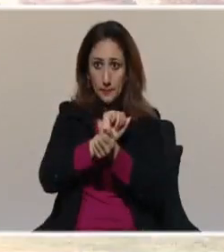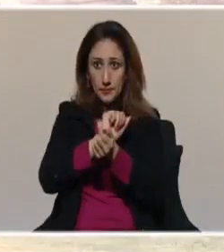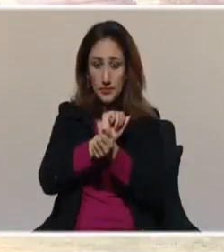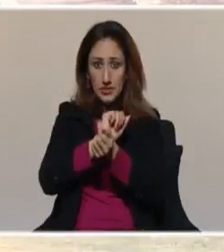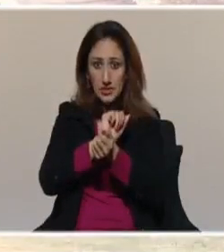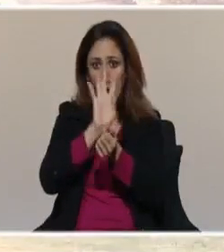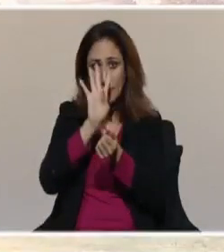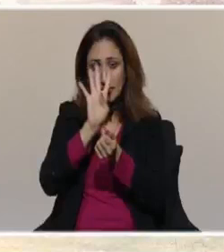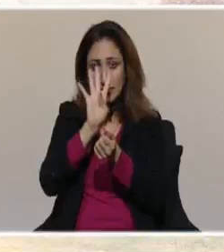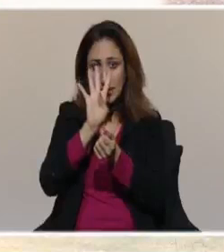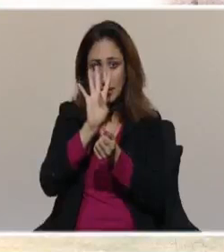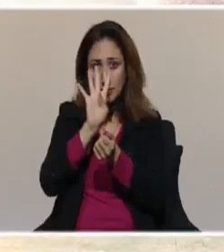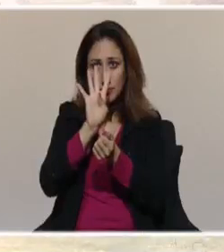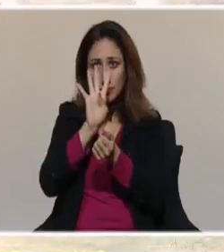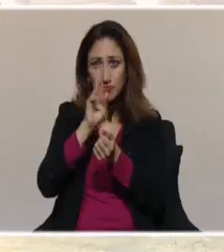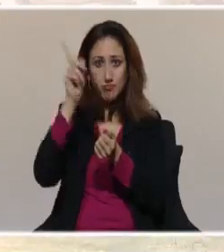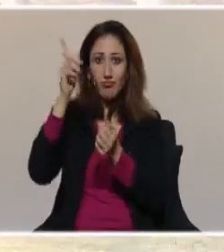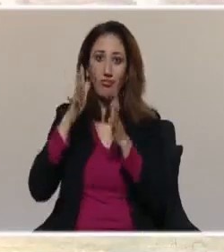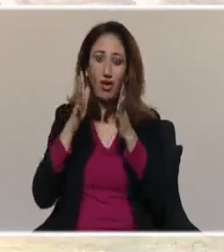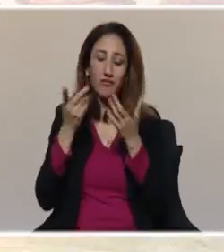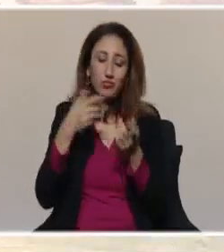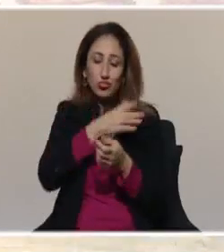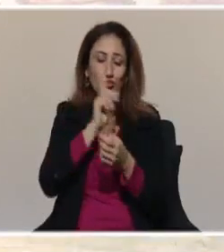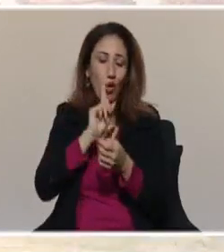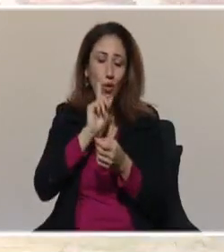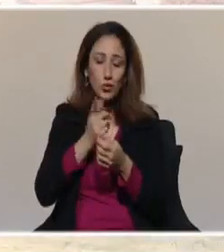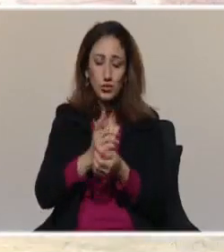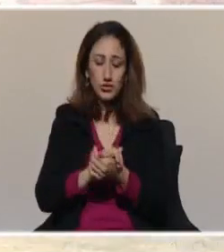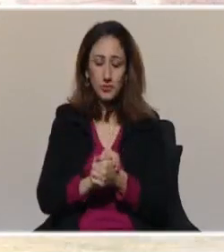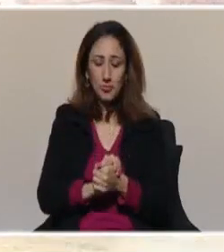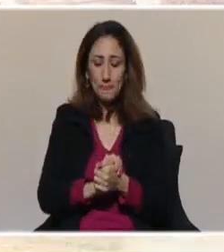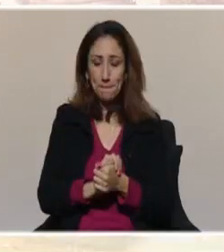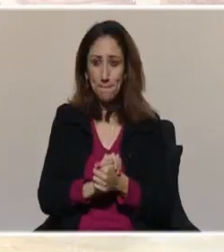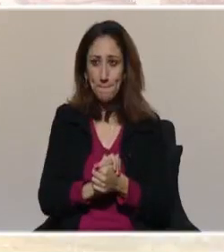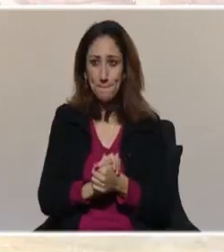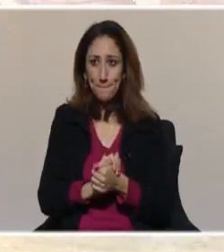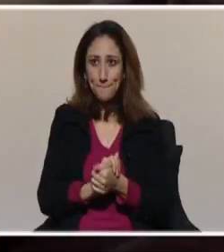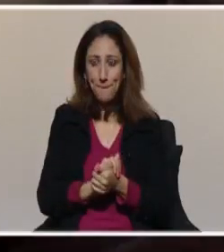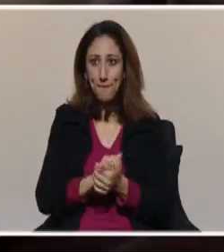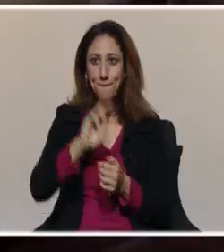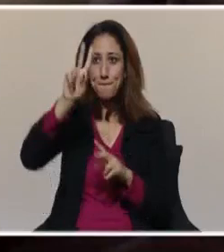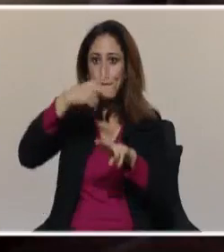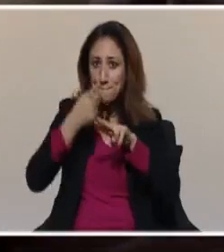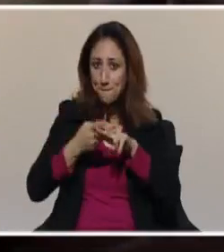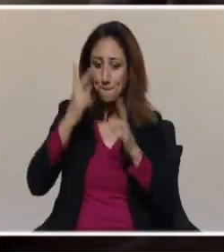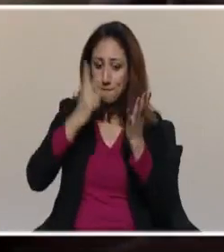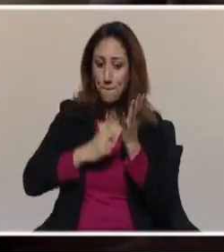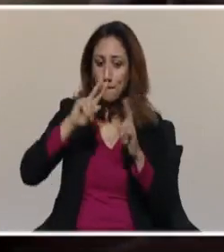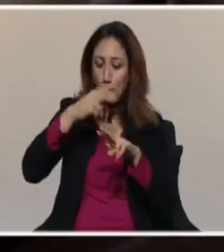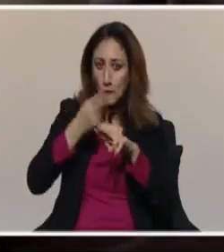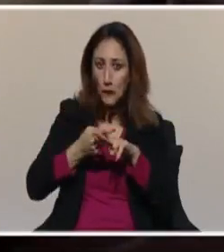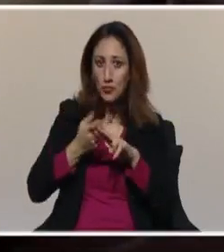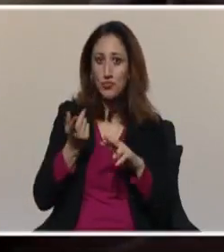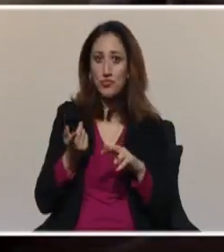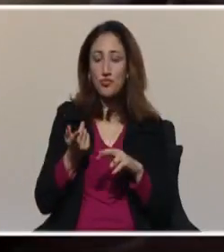هتخرجي، انا اروح ابهدل نفسي ليه؟ تعليق حضرتك ايه على ادعاء السيد هشام شاهد على العقد وكان ضيف في الاستوديو بان